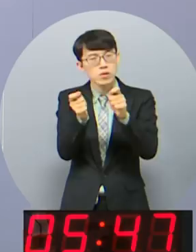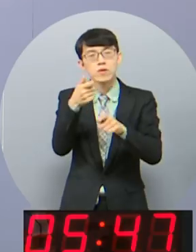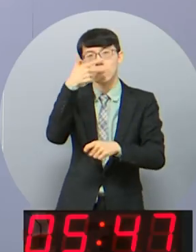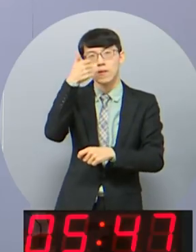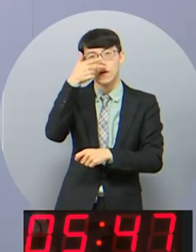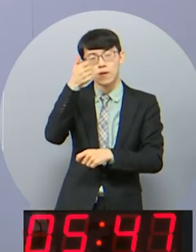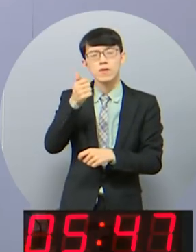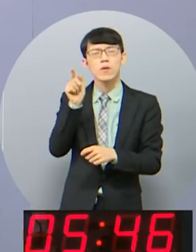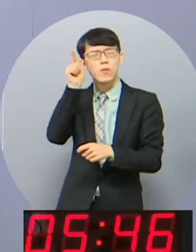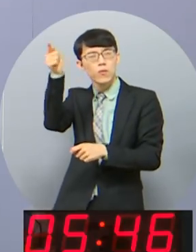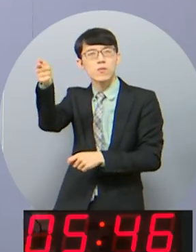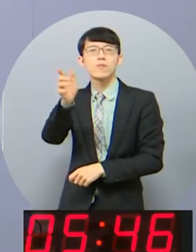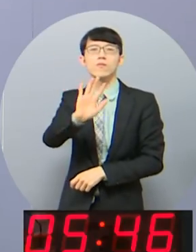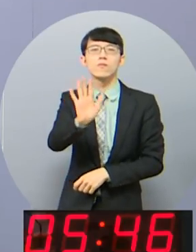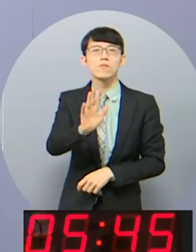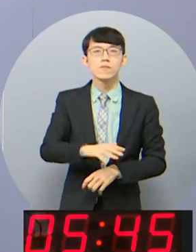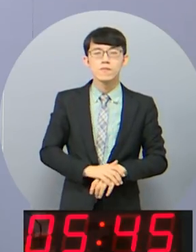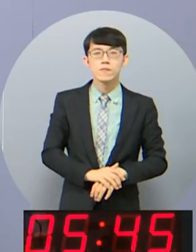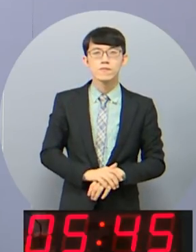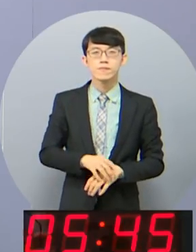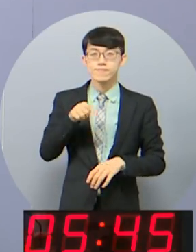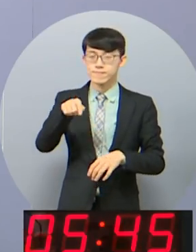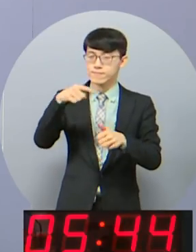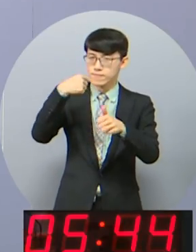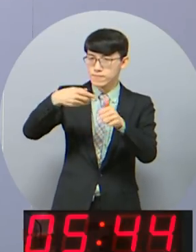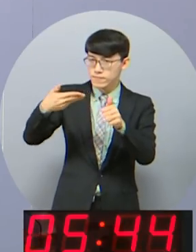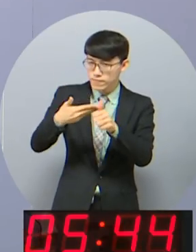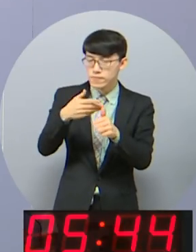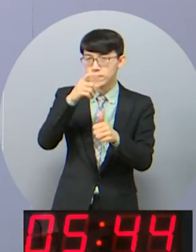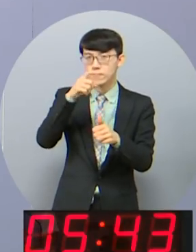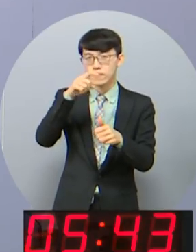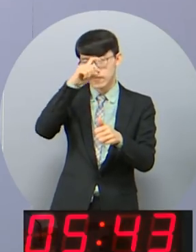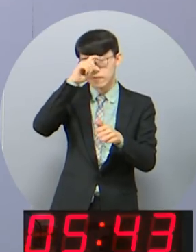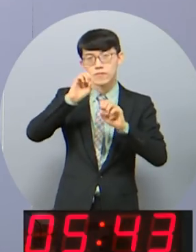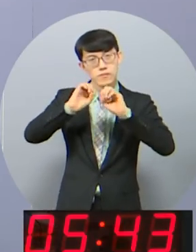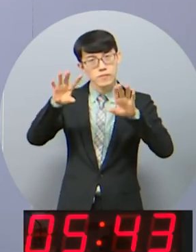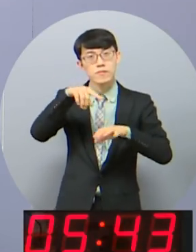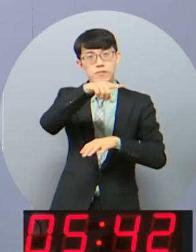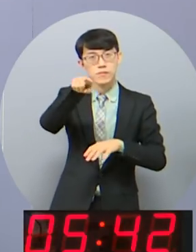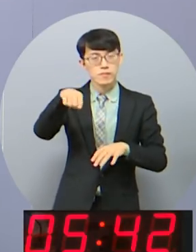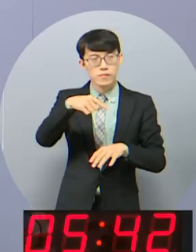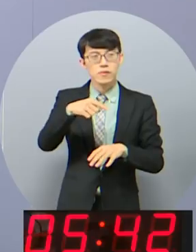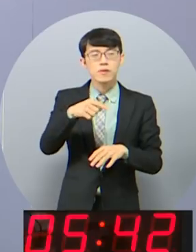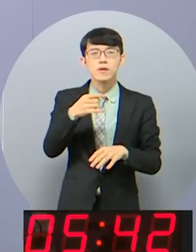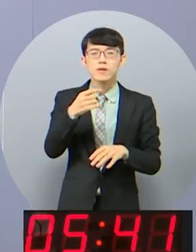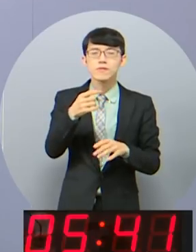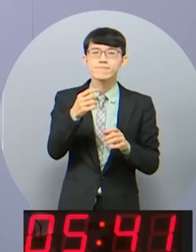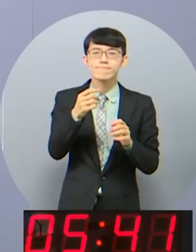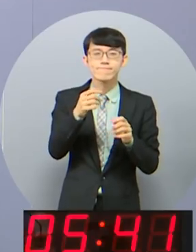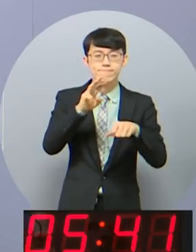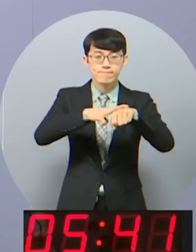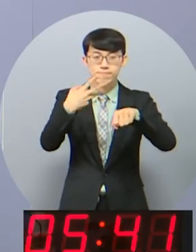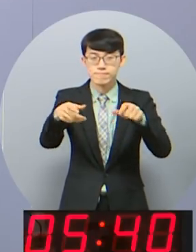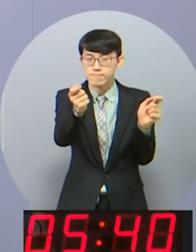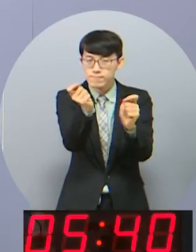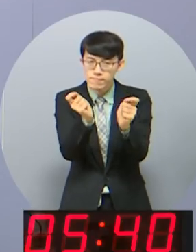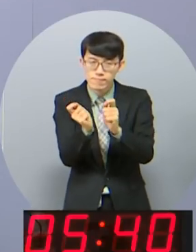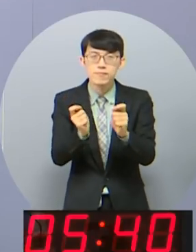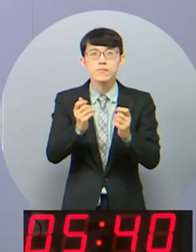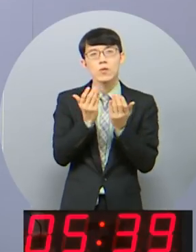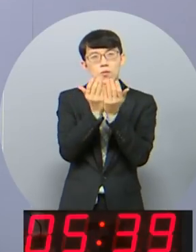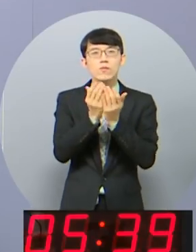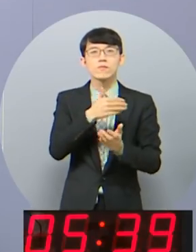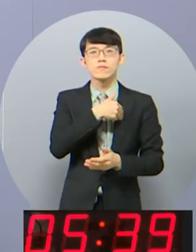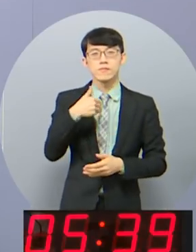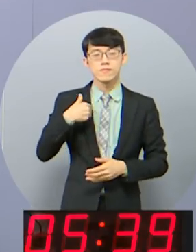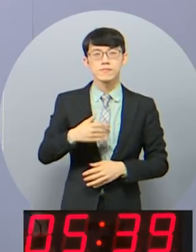啊，咱的这个教育嘛，才予咱的主题啊，也在伫做地啊来读书安尼吼，啊个争取